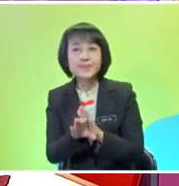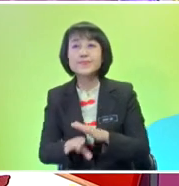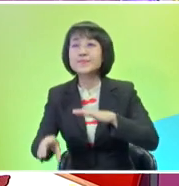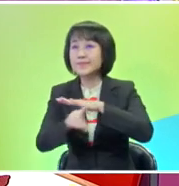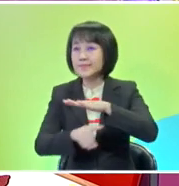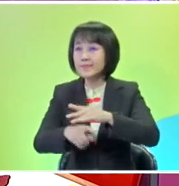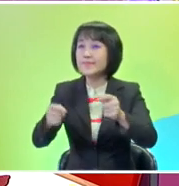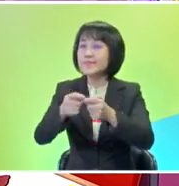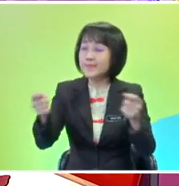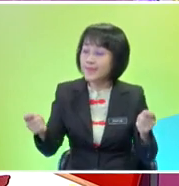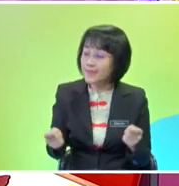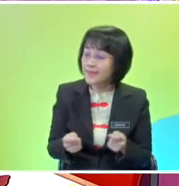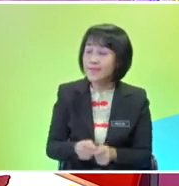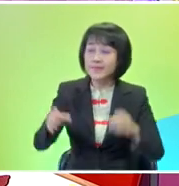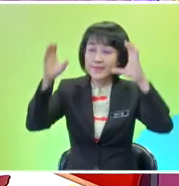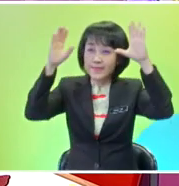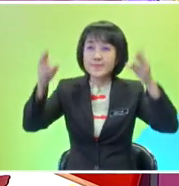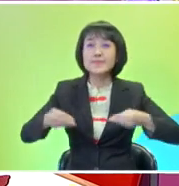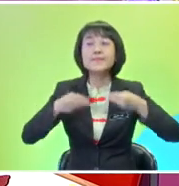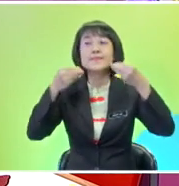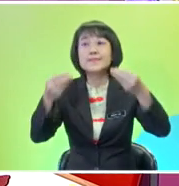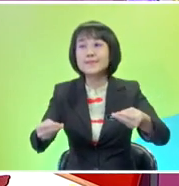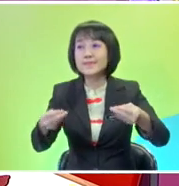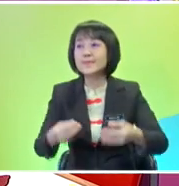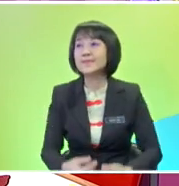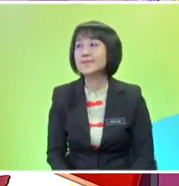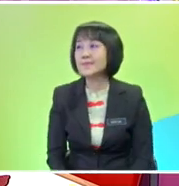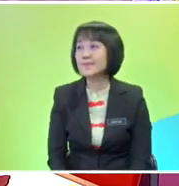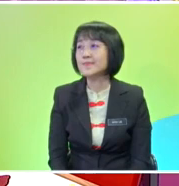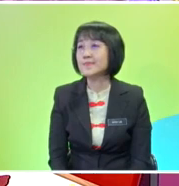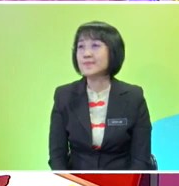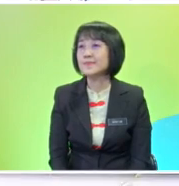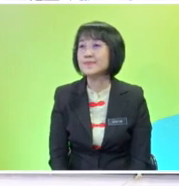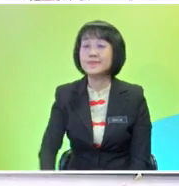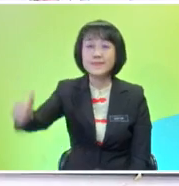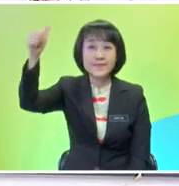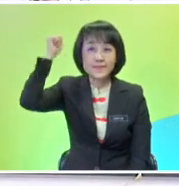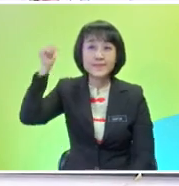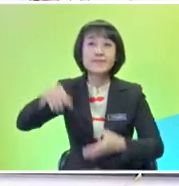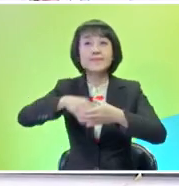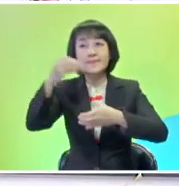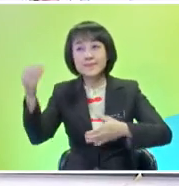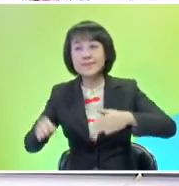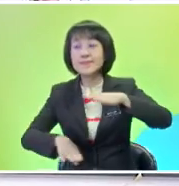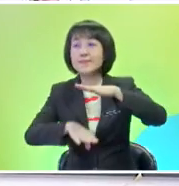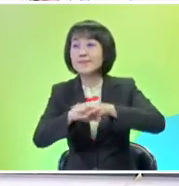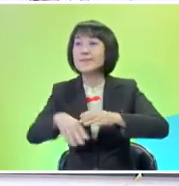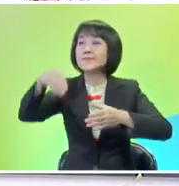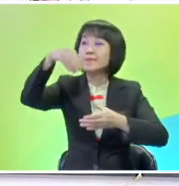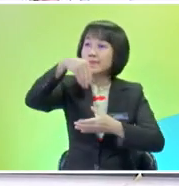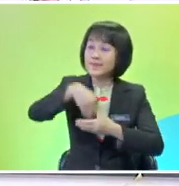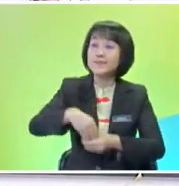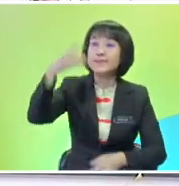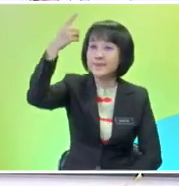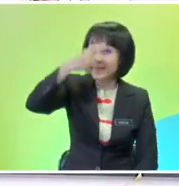kedudukan-kedudukan yang Cikgu telah bagi tadi balah iaitu di belakang luar bawah dalam